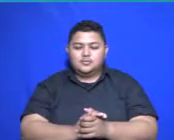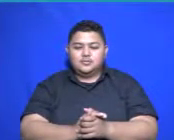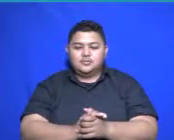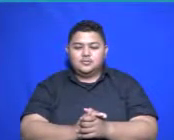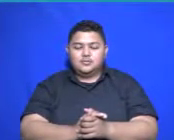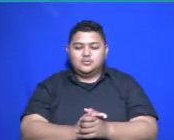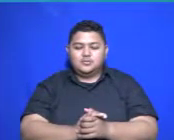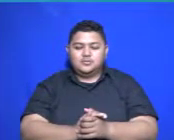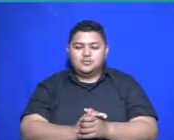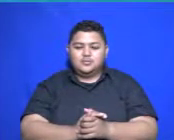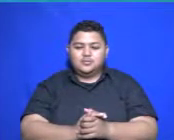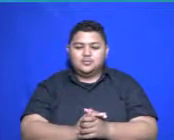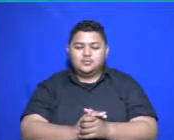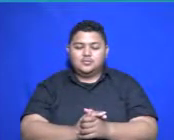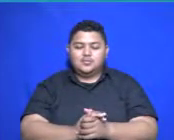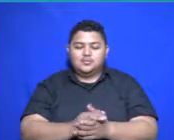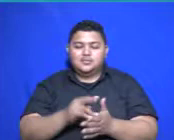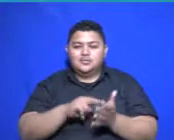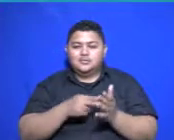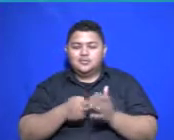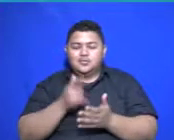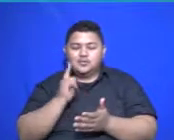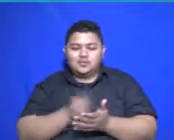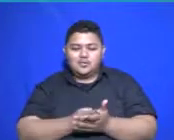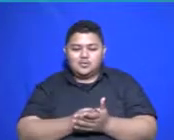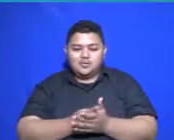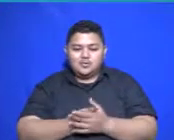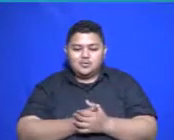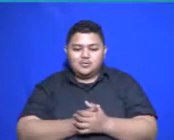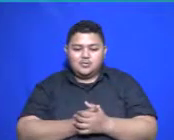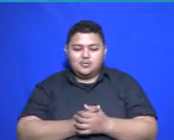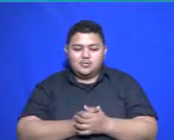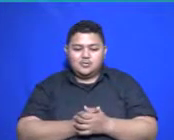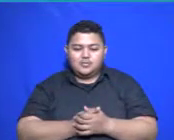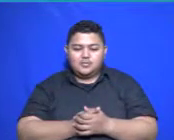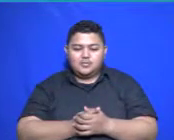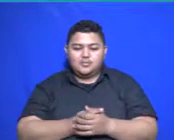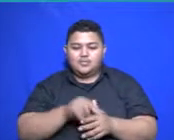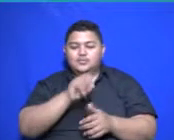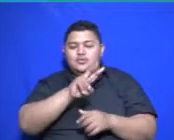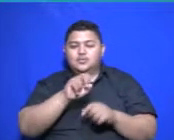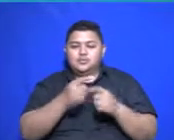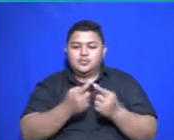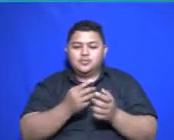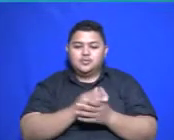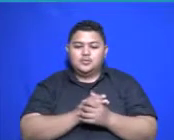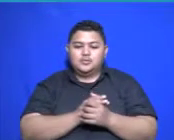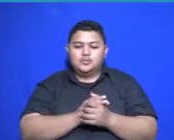Jokowi Dodo Yusuf Kala ini adalah bahwa tahun 2017 itu